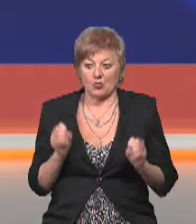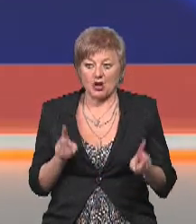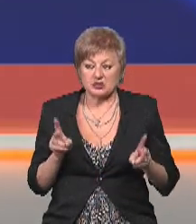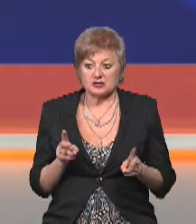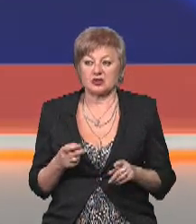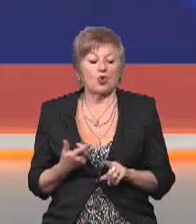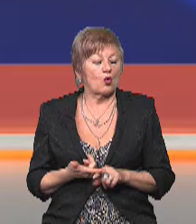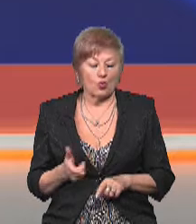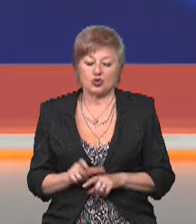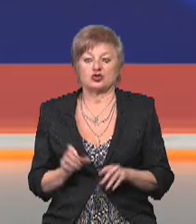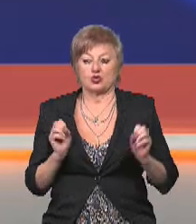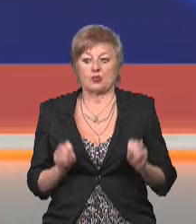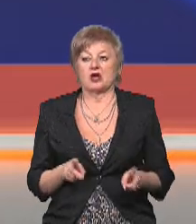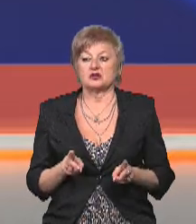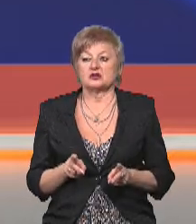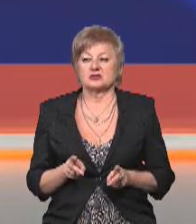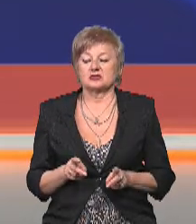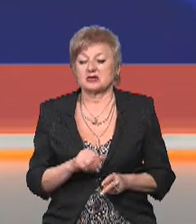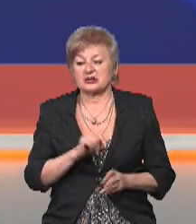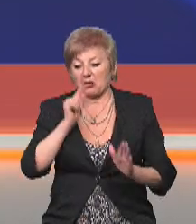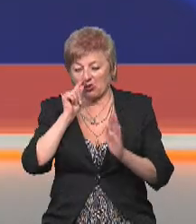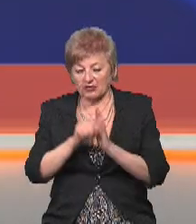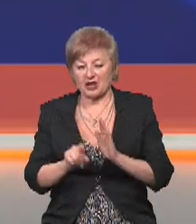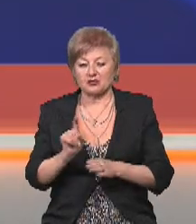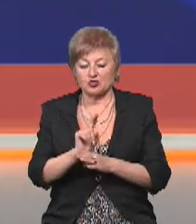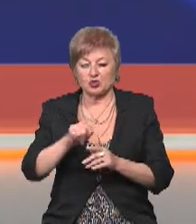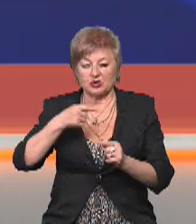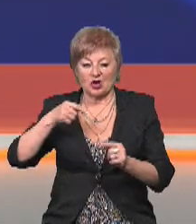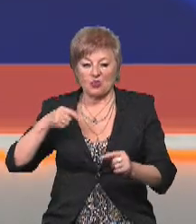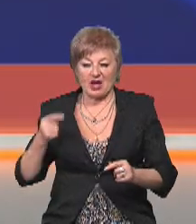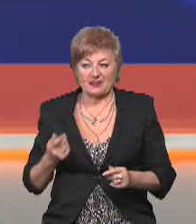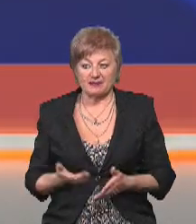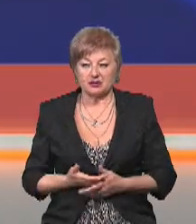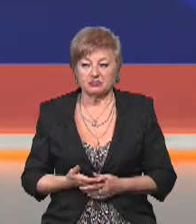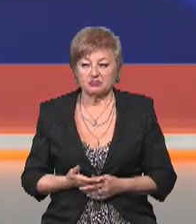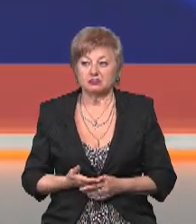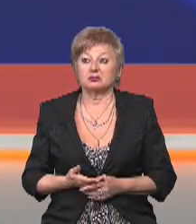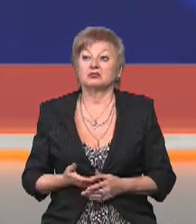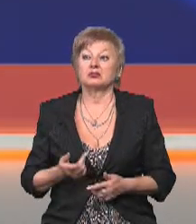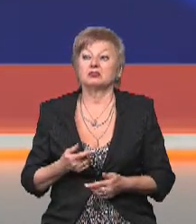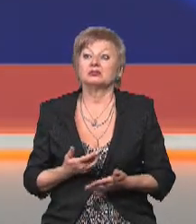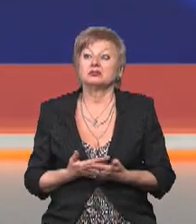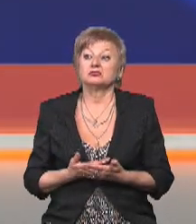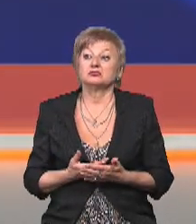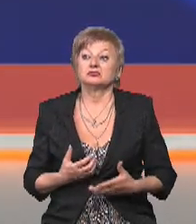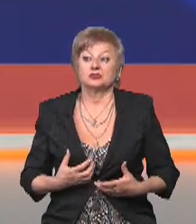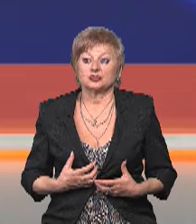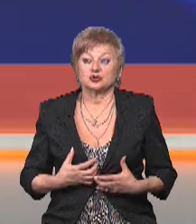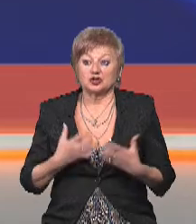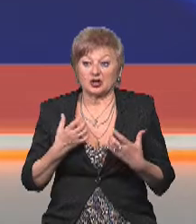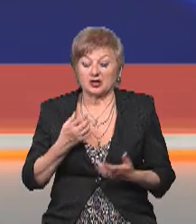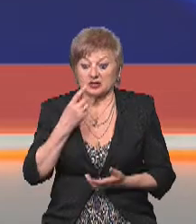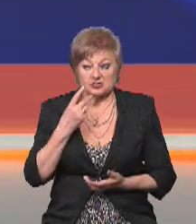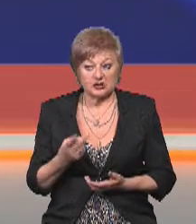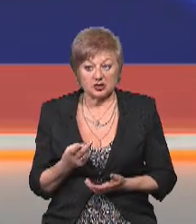Это очень опасно. И есть примеры того, что как может взрываться газ. Мы видим эти страшные картинки в